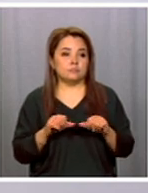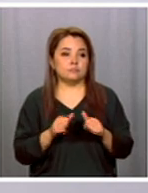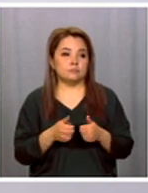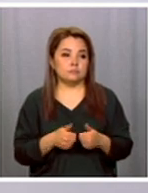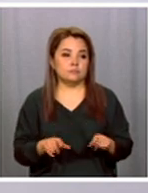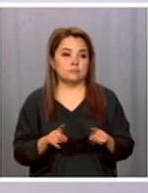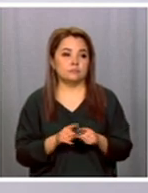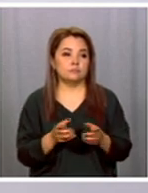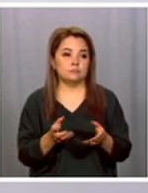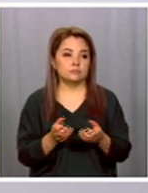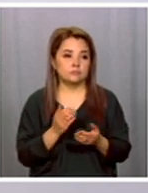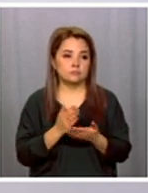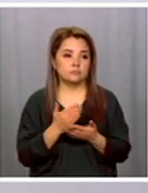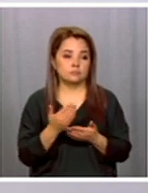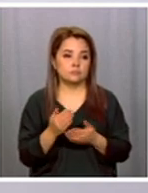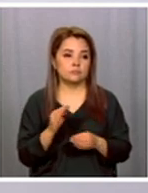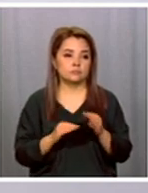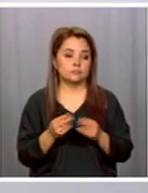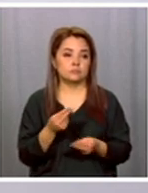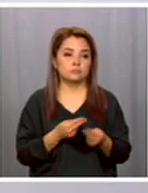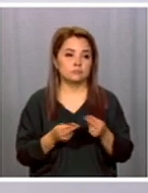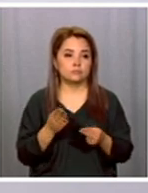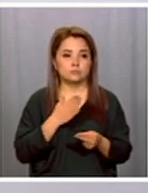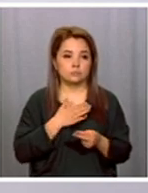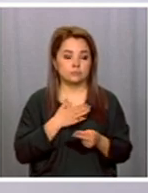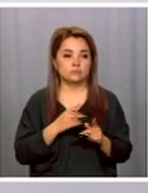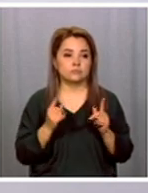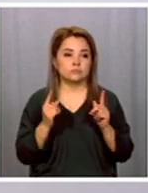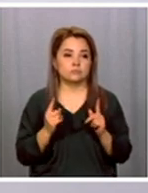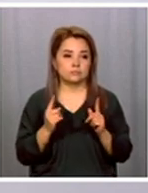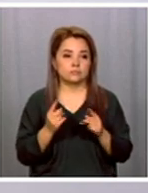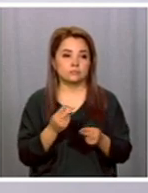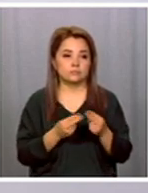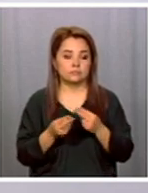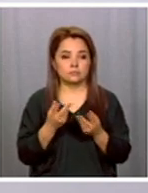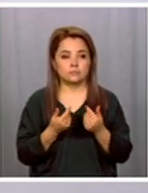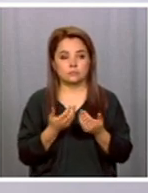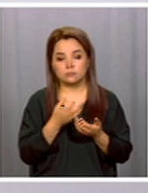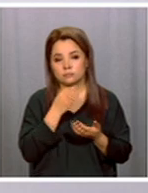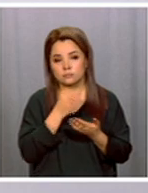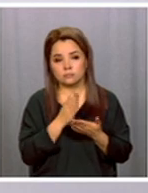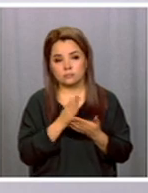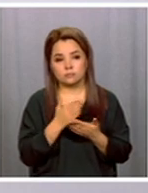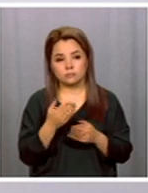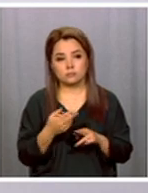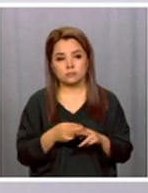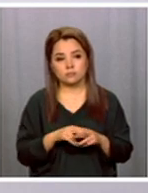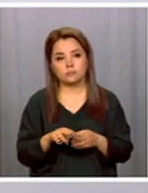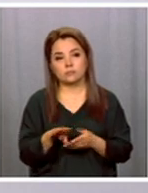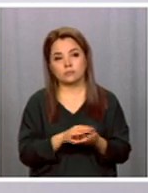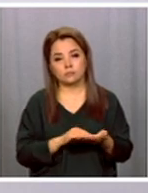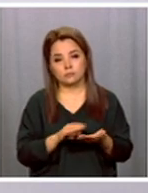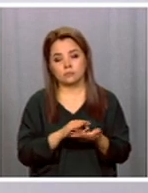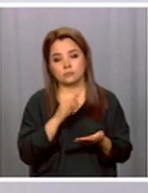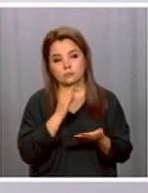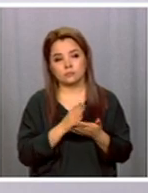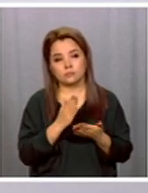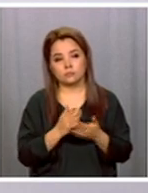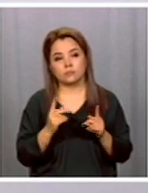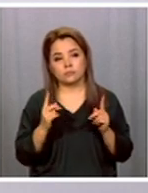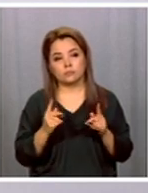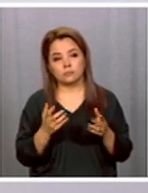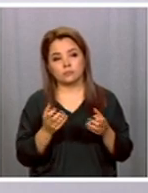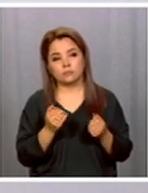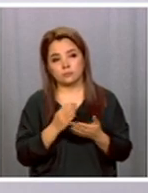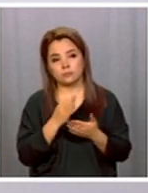алынған жаңағы сүреті ол бізде кескін болып есептеледі екен. Енді бір қайталап өтейік. Кескін алу үшін